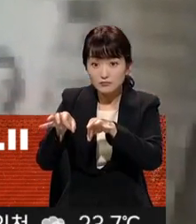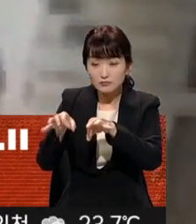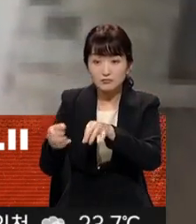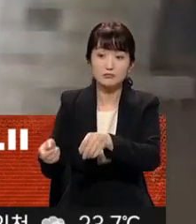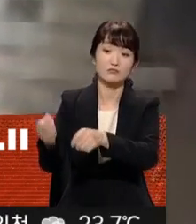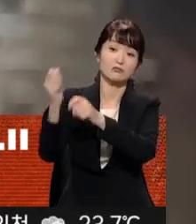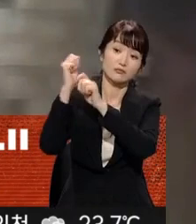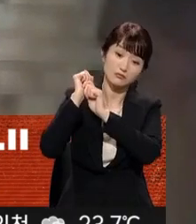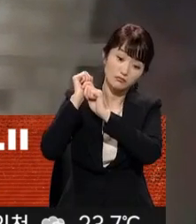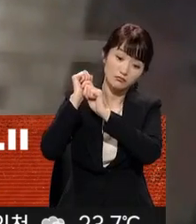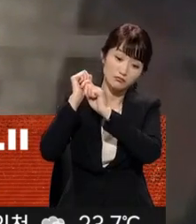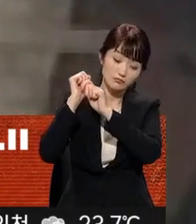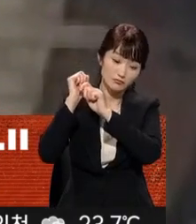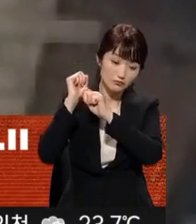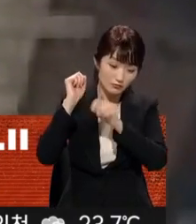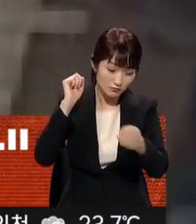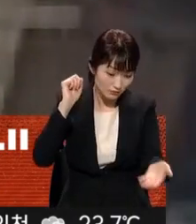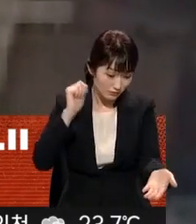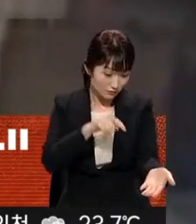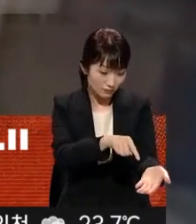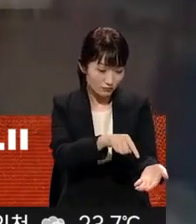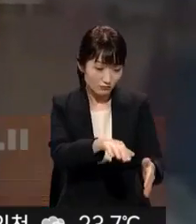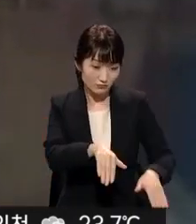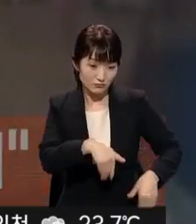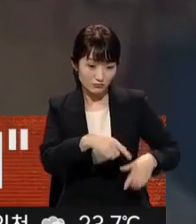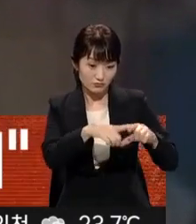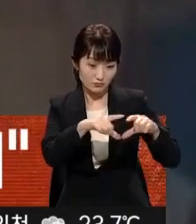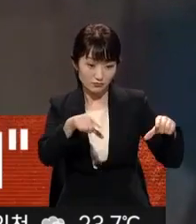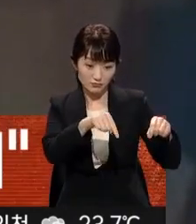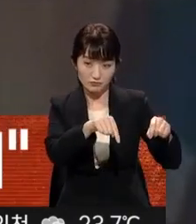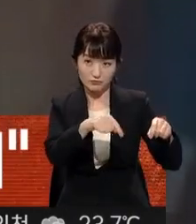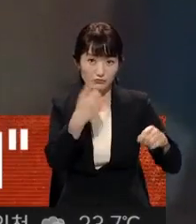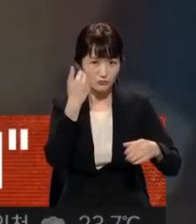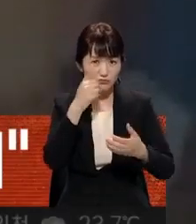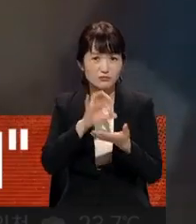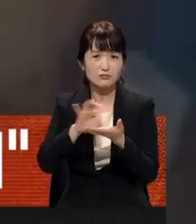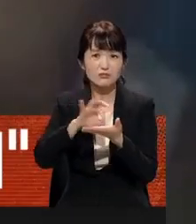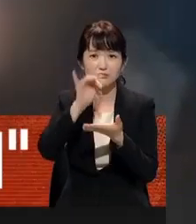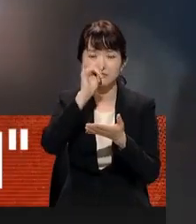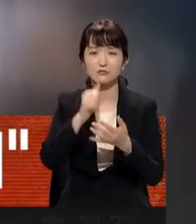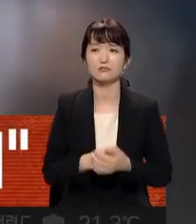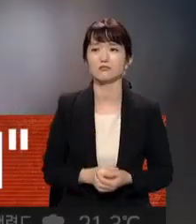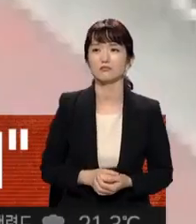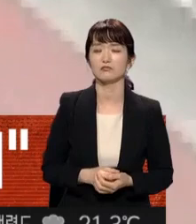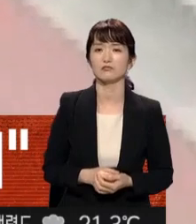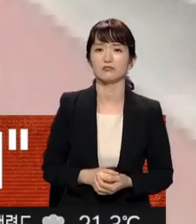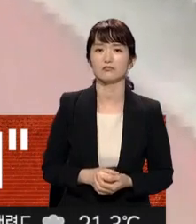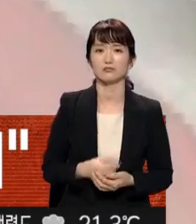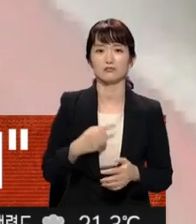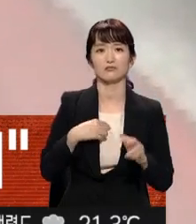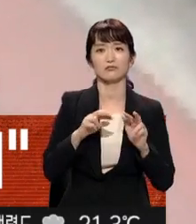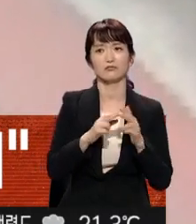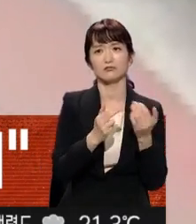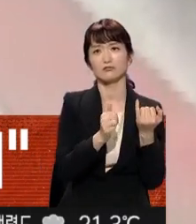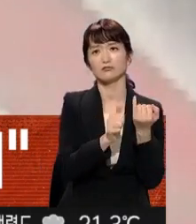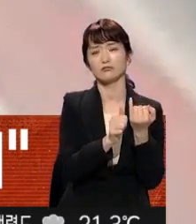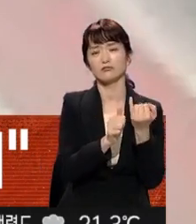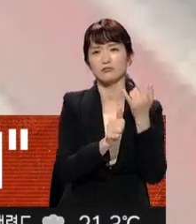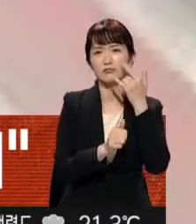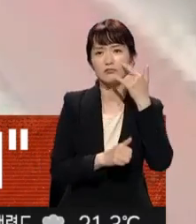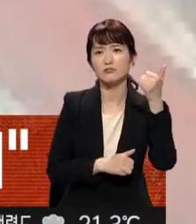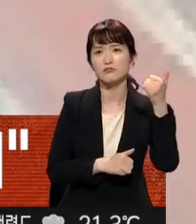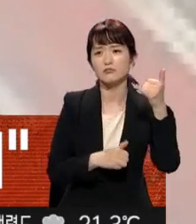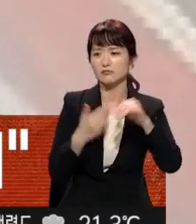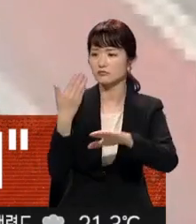그러니까 기저귀가 있다는 건 지금 누가 쓰고 있다는 얘기잖아요. 그렇죠. 예, 근데 본인들도 부모님인데 그